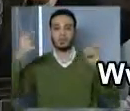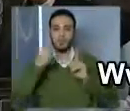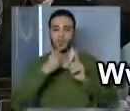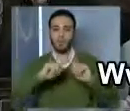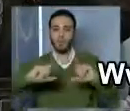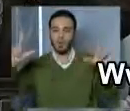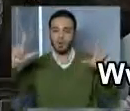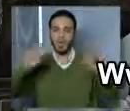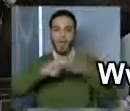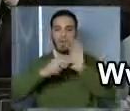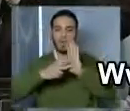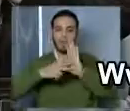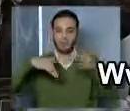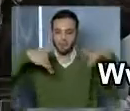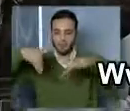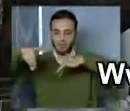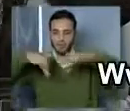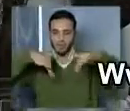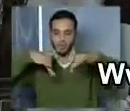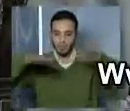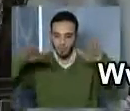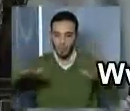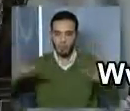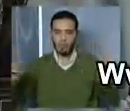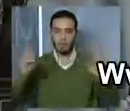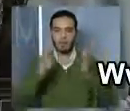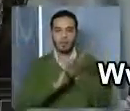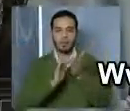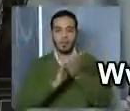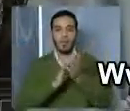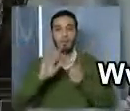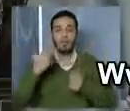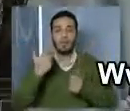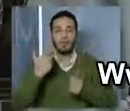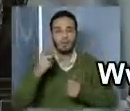وهم على قارعتي الطريق، وقف اليهود يسفكون